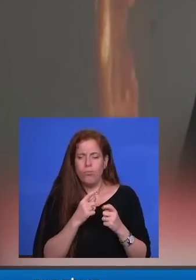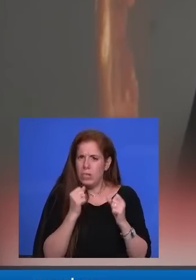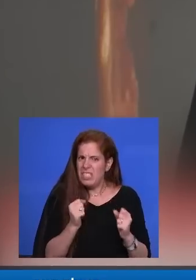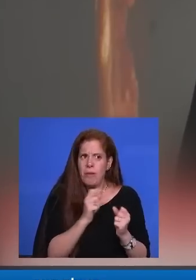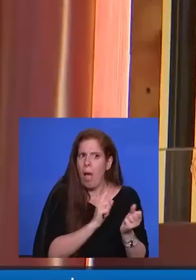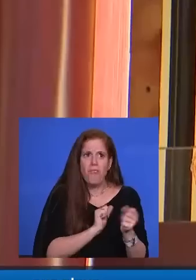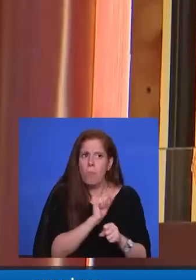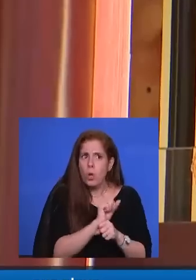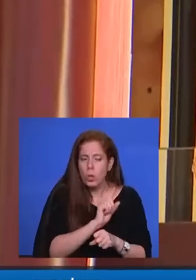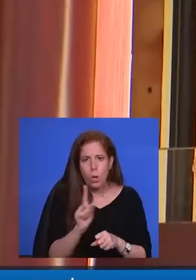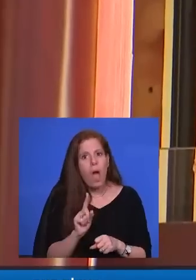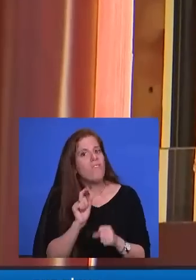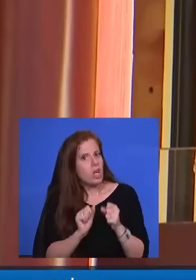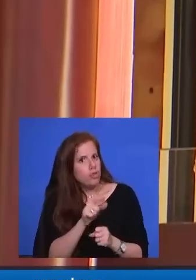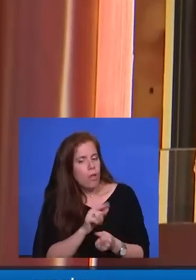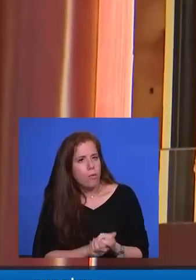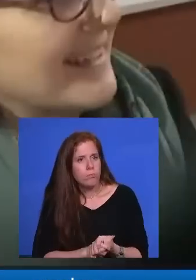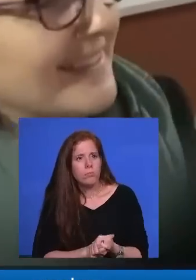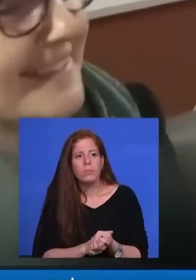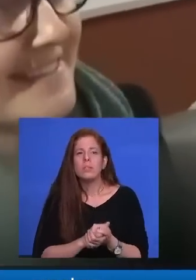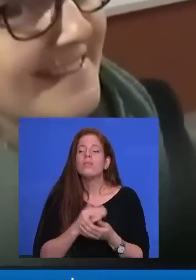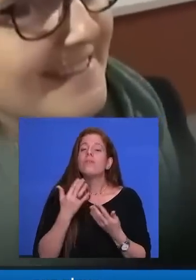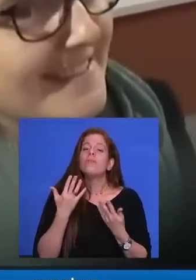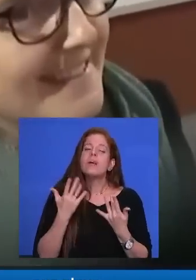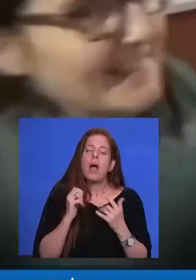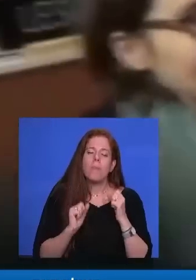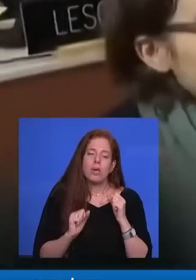hit hard. וכמה מרושעת היא האירוניה.